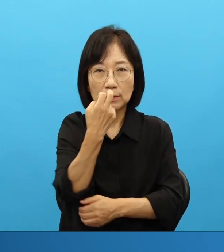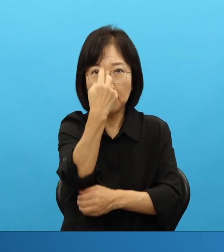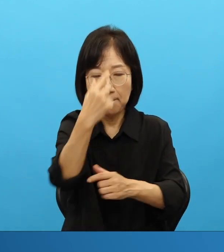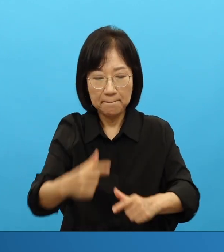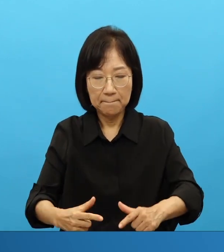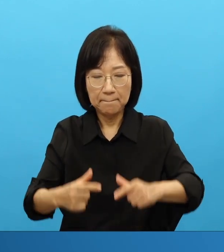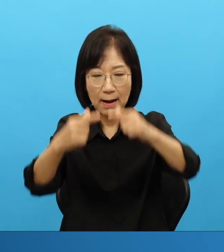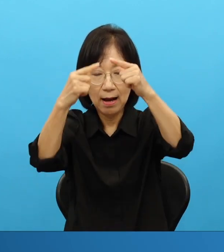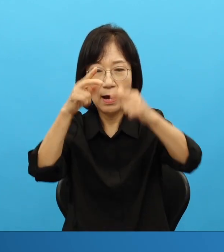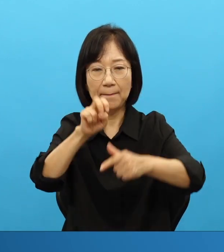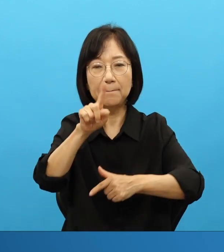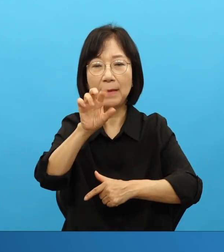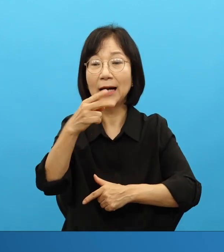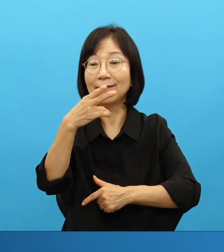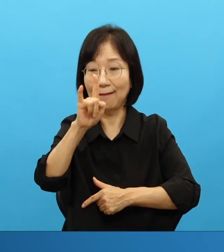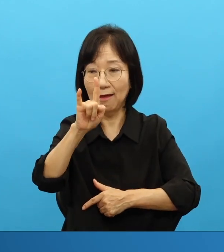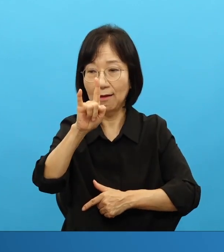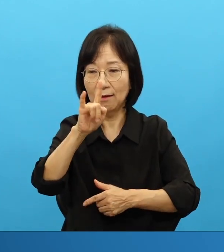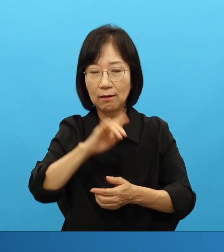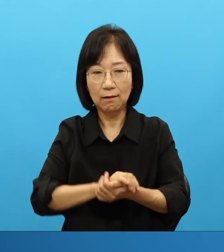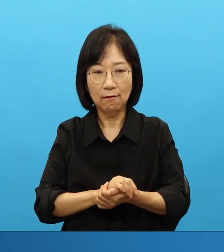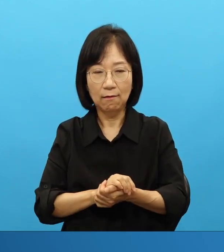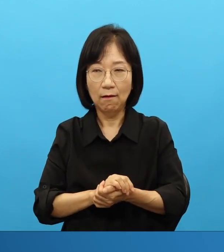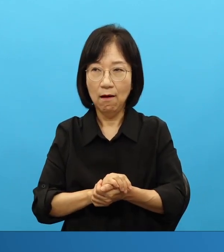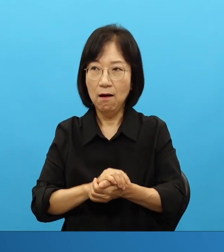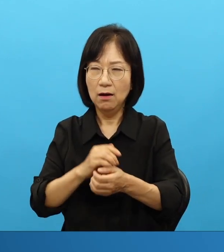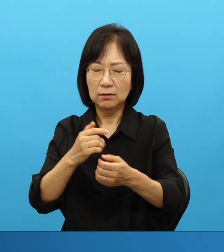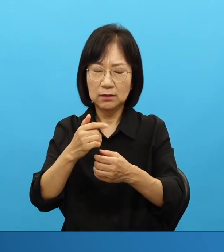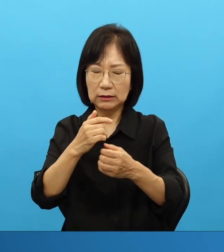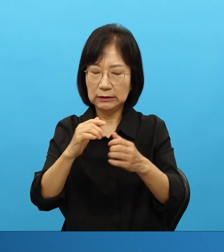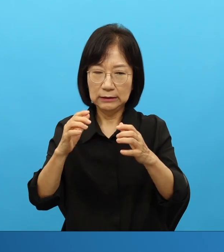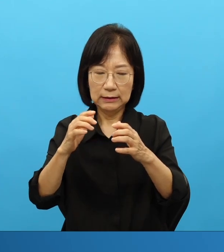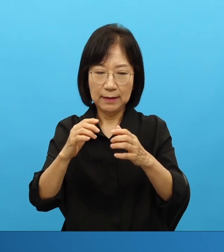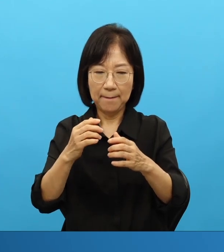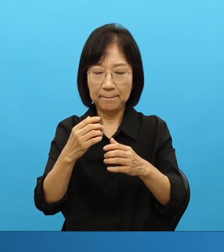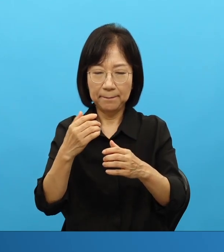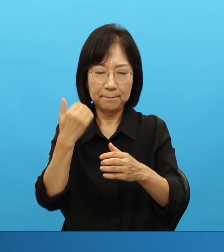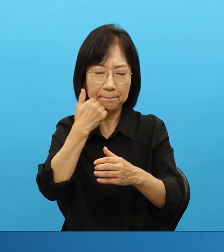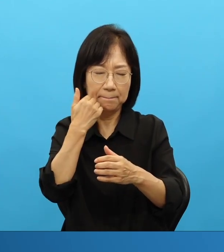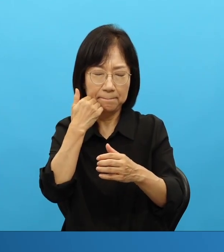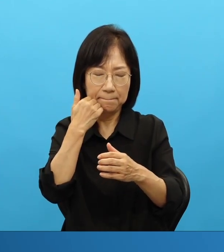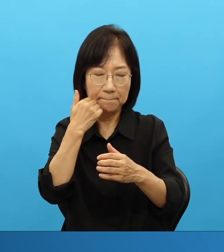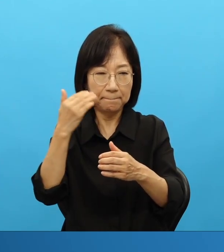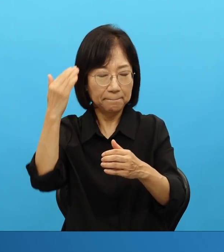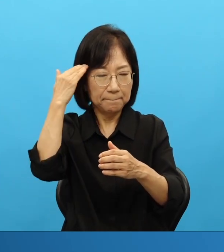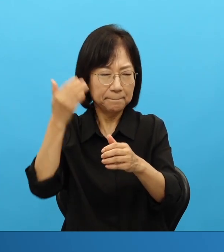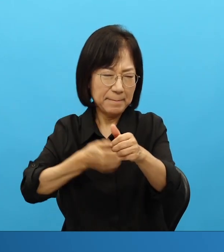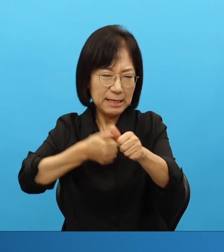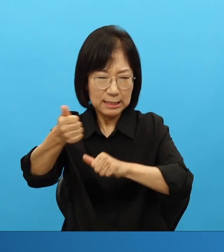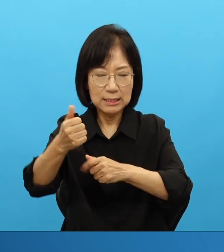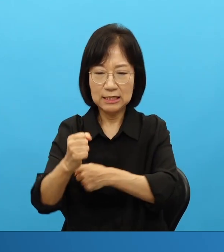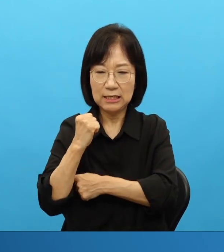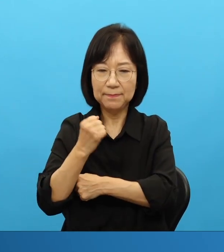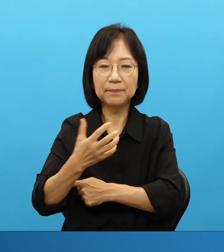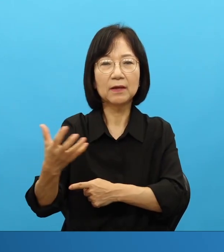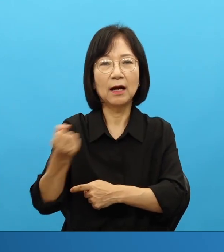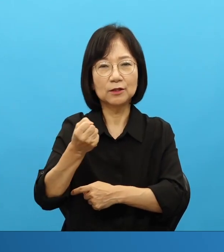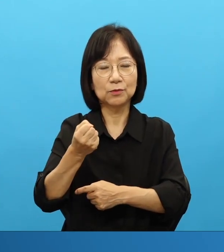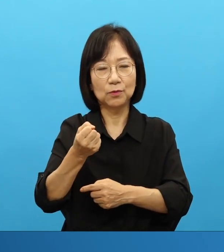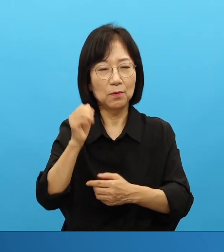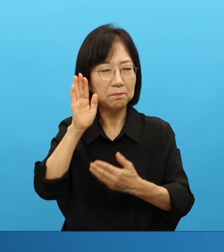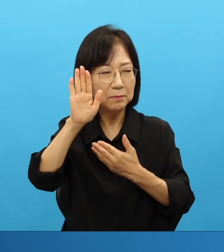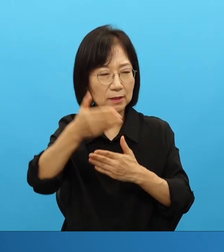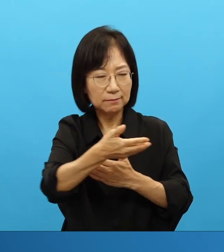이 초월하는 기도 힘 가지고 여정을 갑니다. It's that transcendental power of prayer. You must now take this power and take this journey.